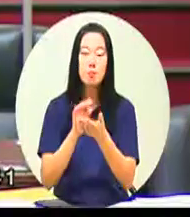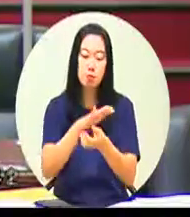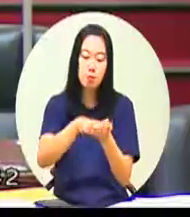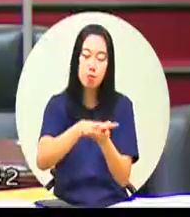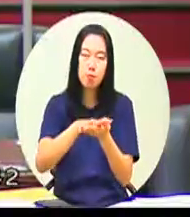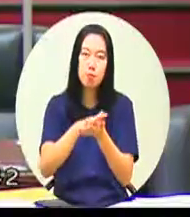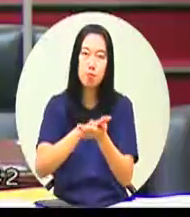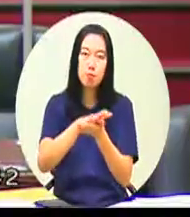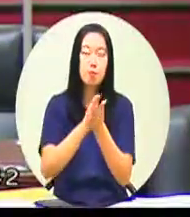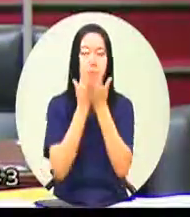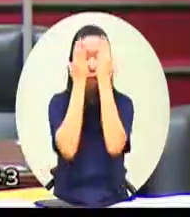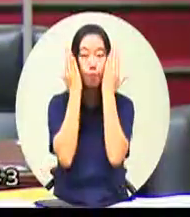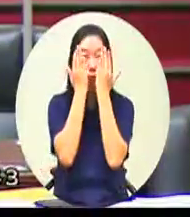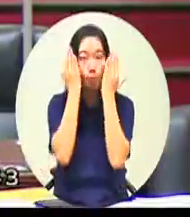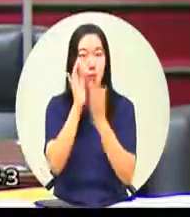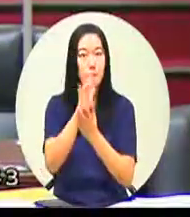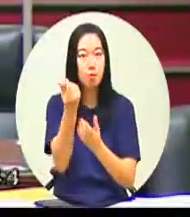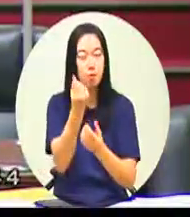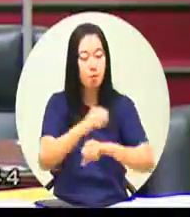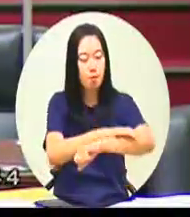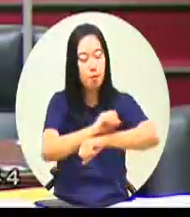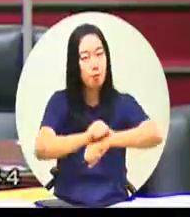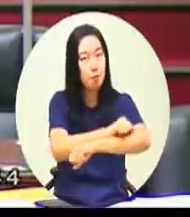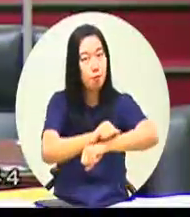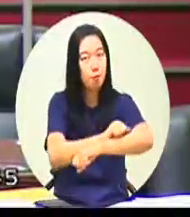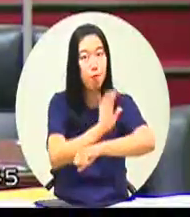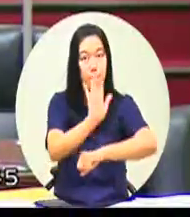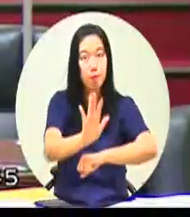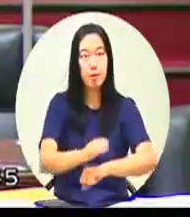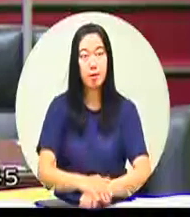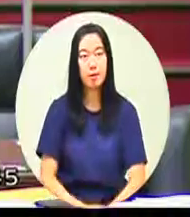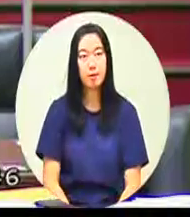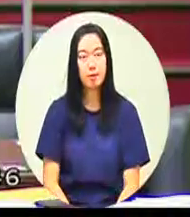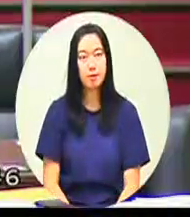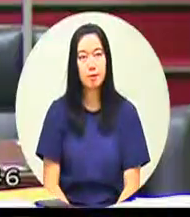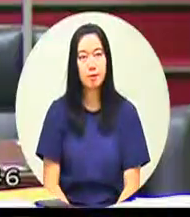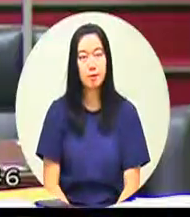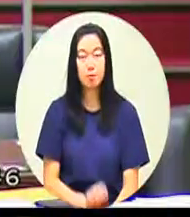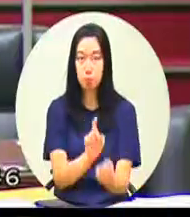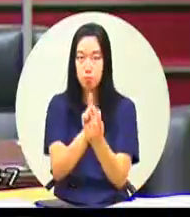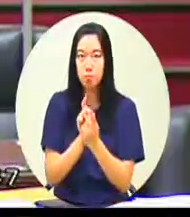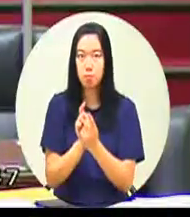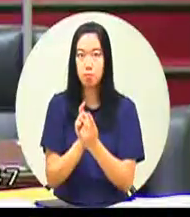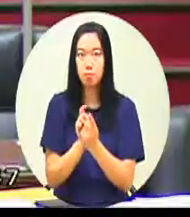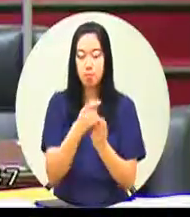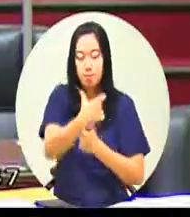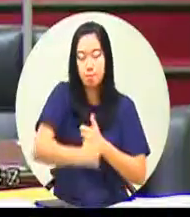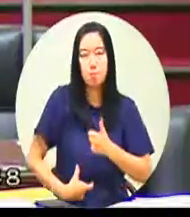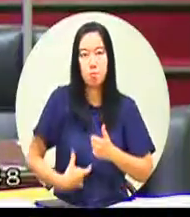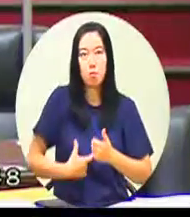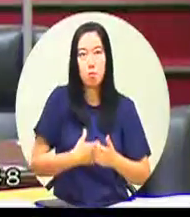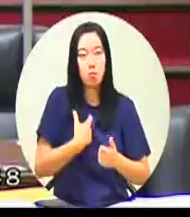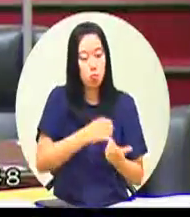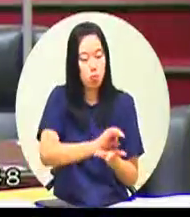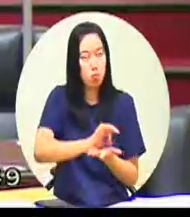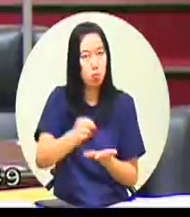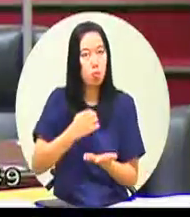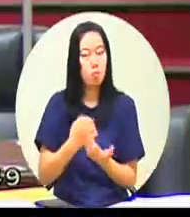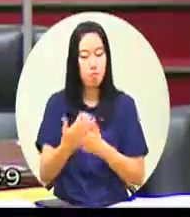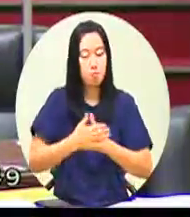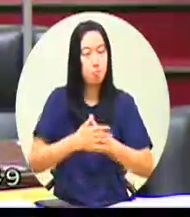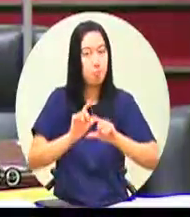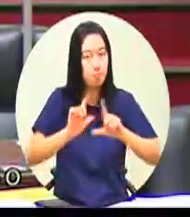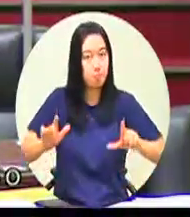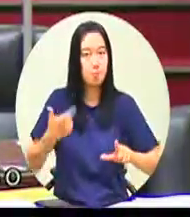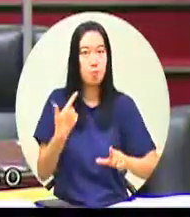了肥皂，对于人使用以后呢，有很多正面帮助的东西，创造了